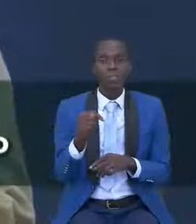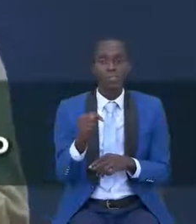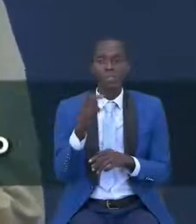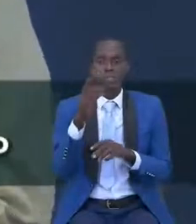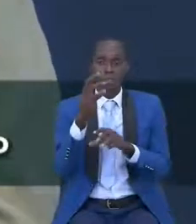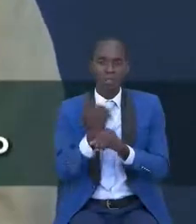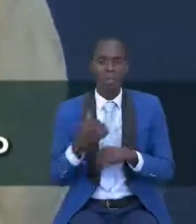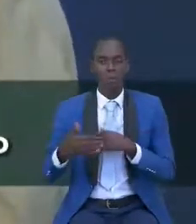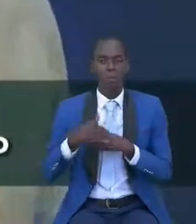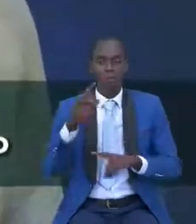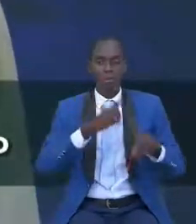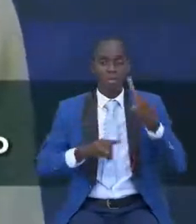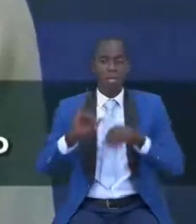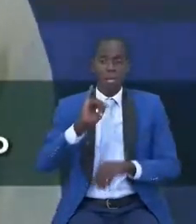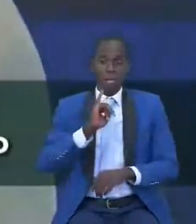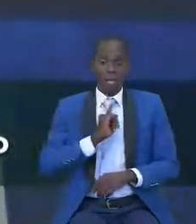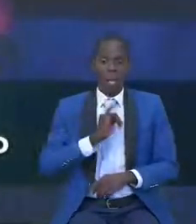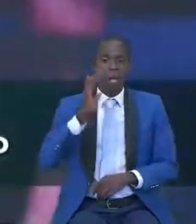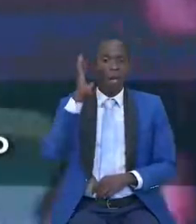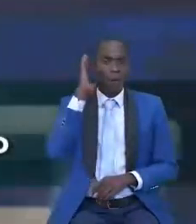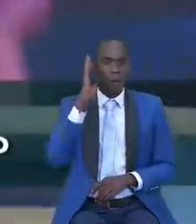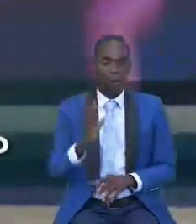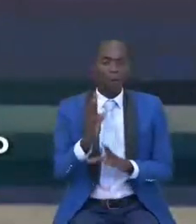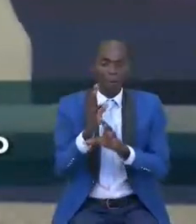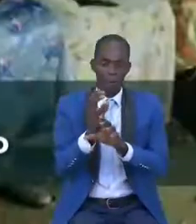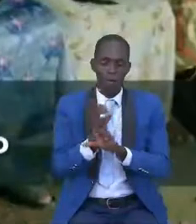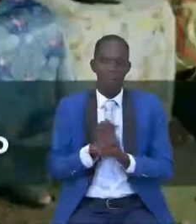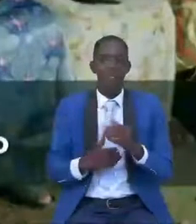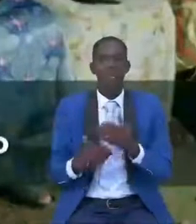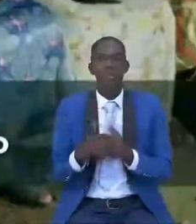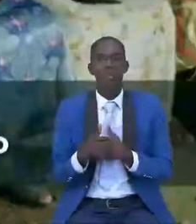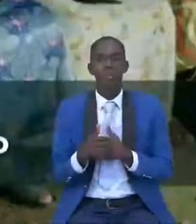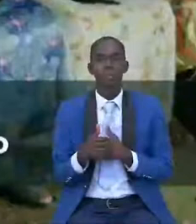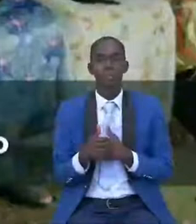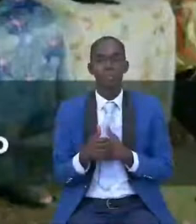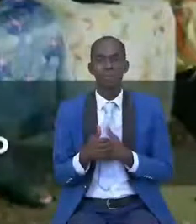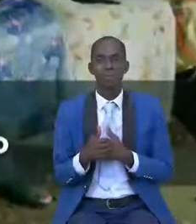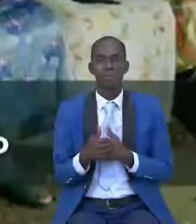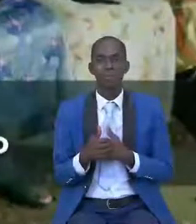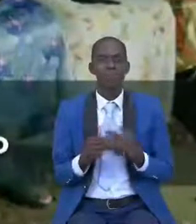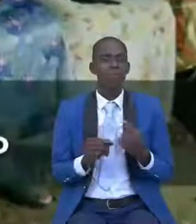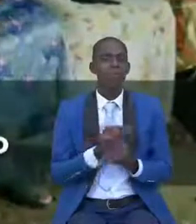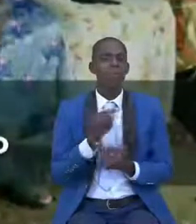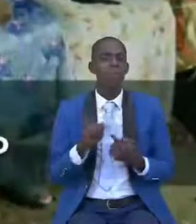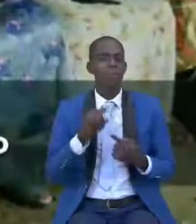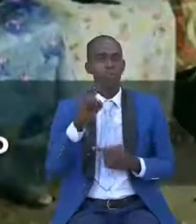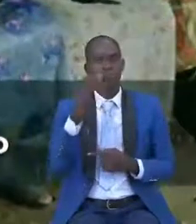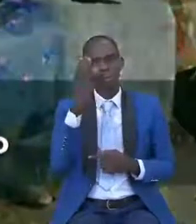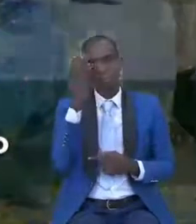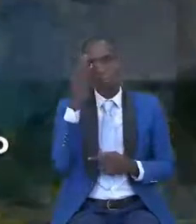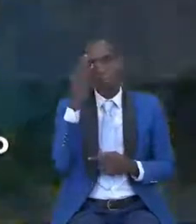premier point, le rétablissement. Je vais être rétabli. Je vais être rétabli.